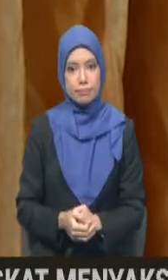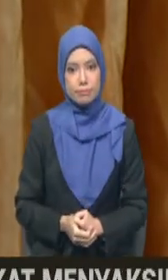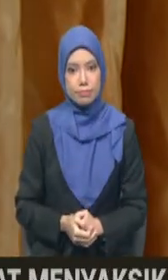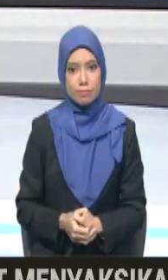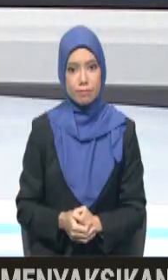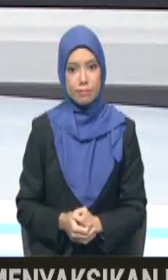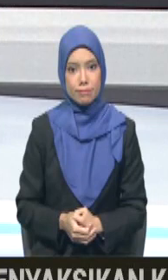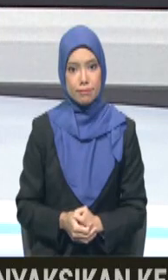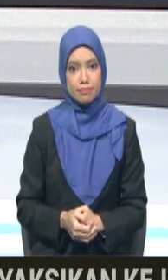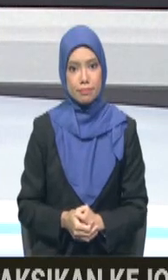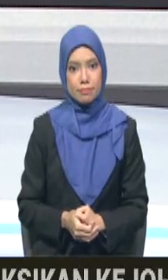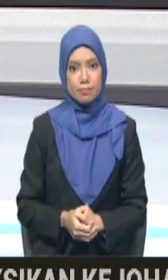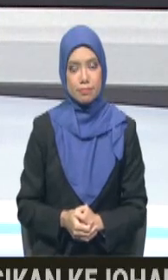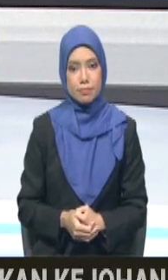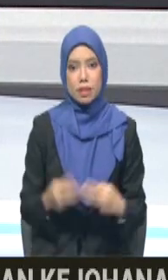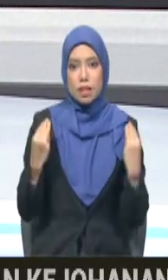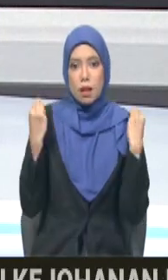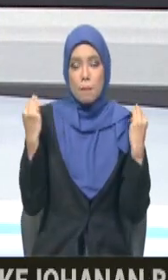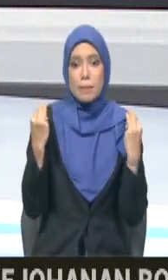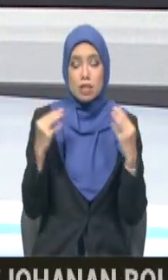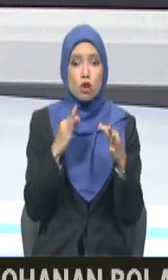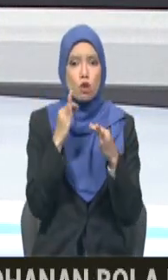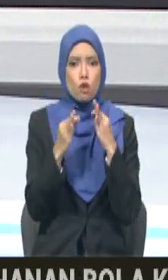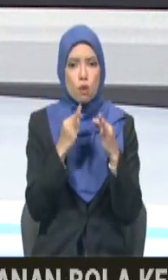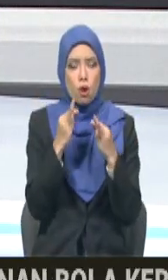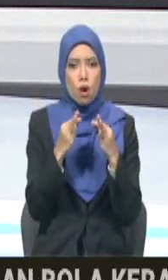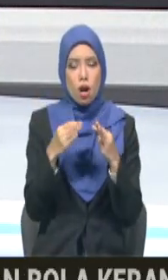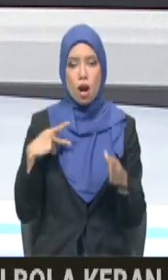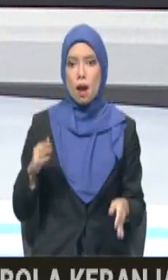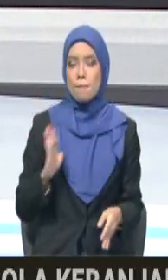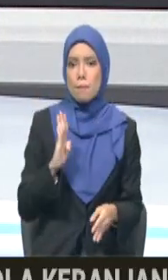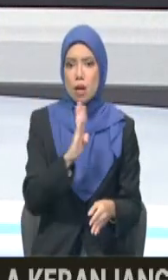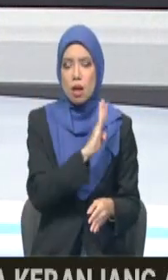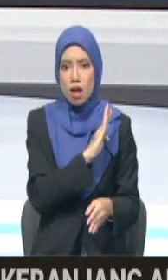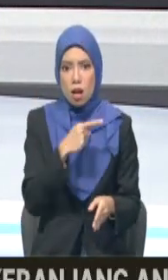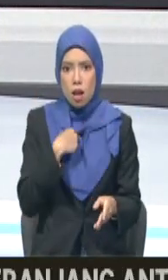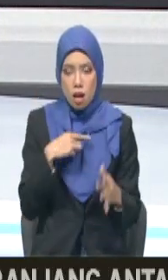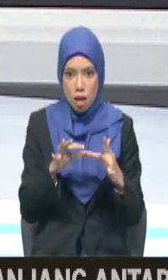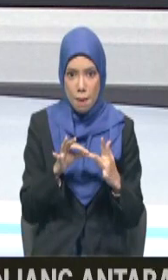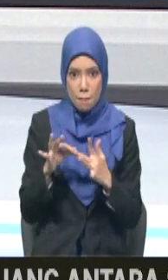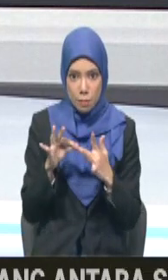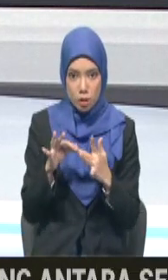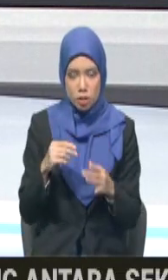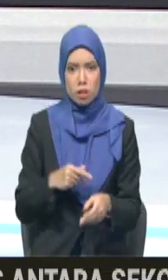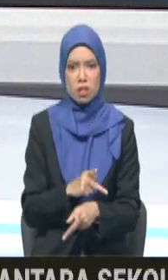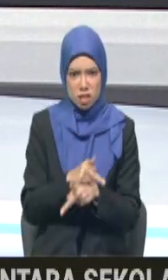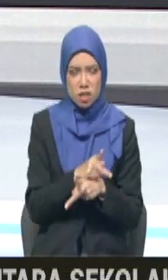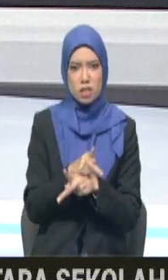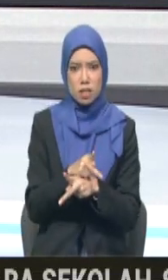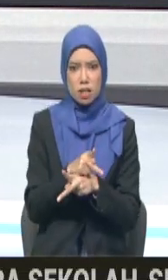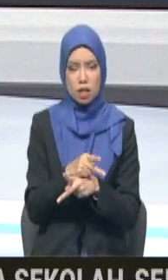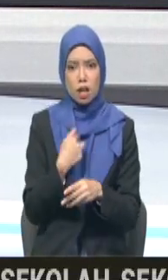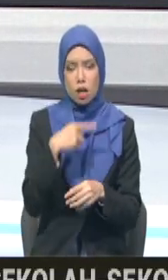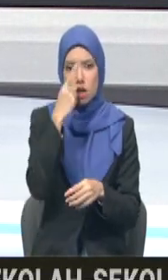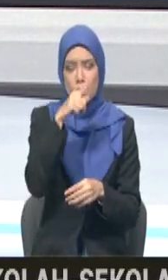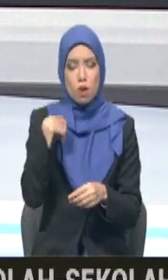pelajar-pelajar Majlis forum bertemakan payudara aset berharga jagalah diadakan Sempena sambutan